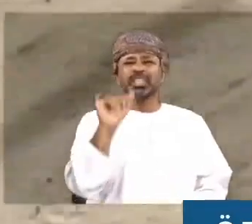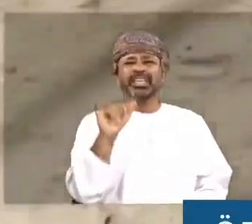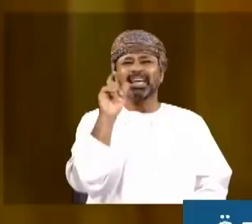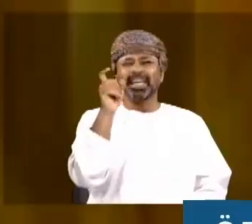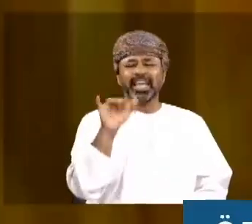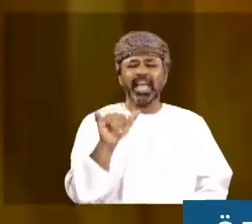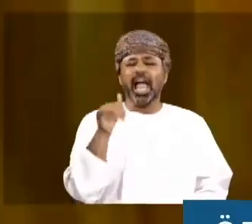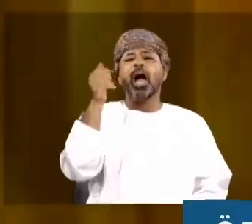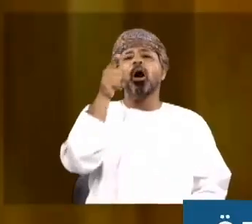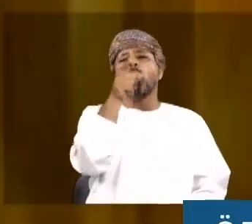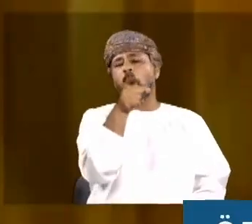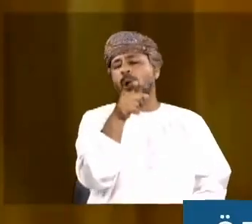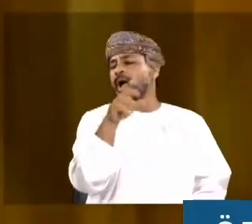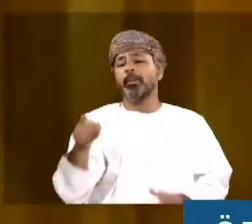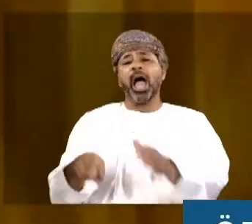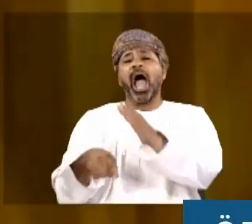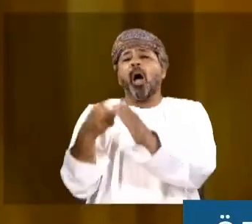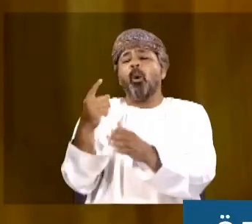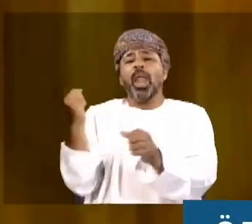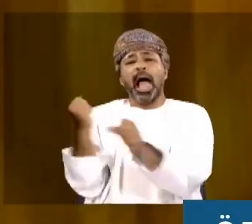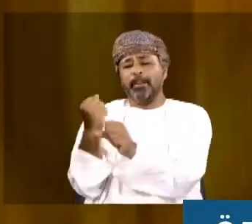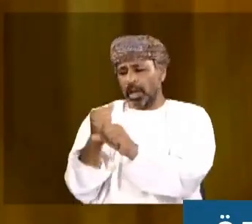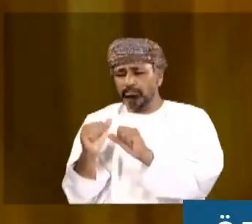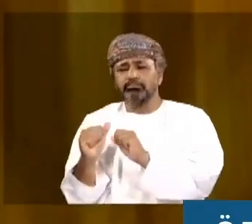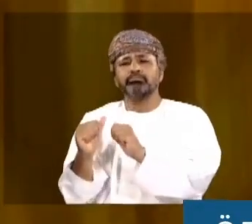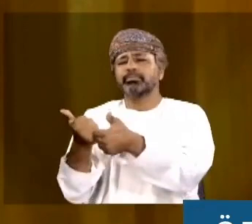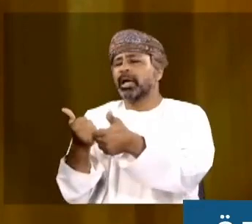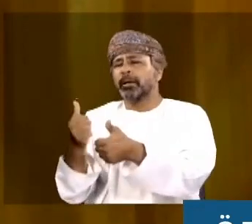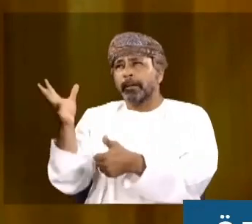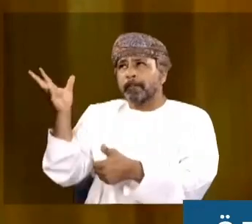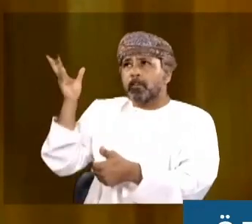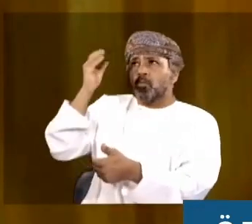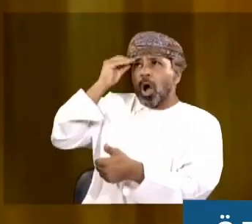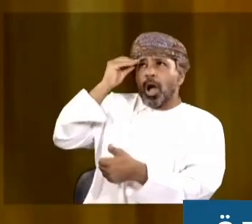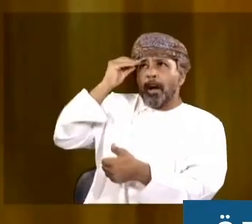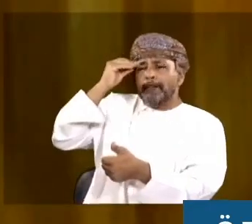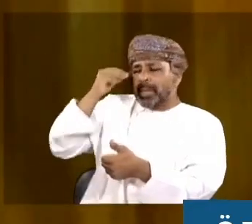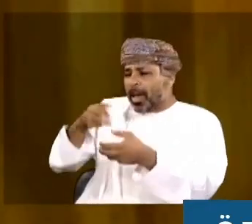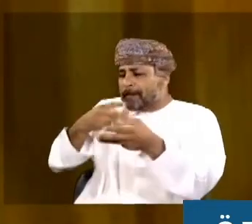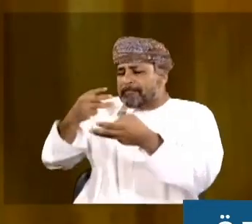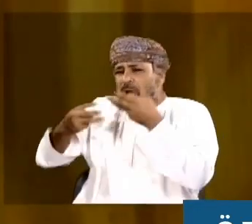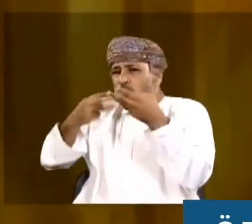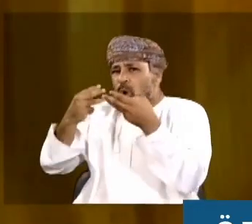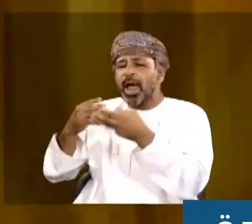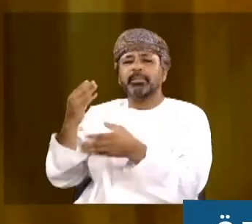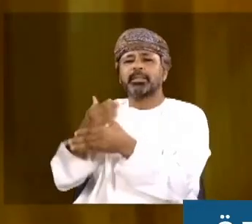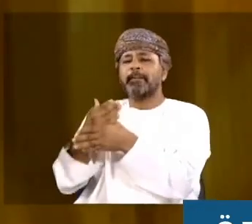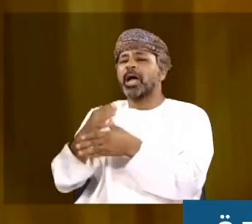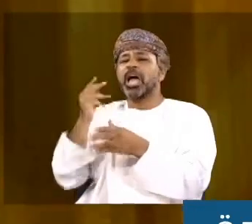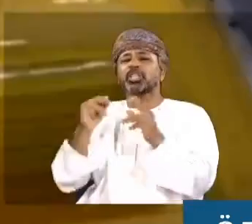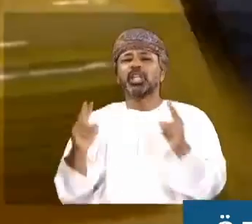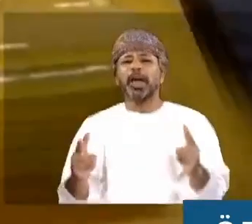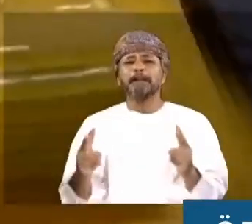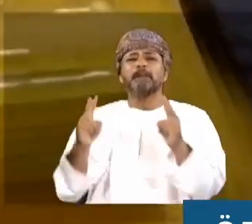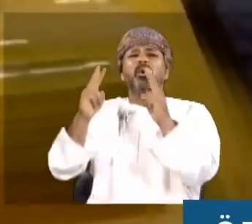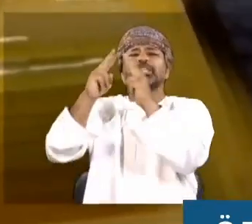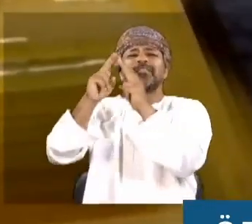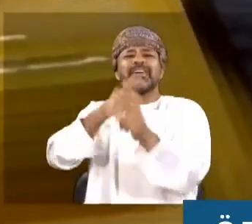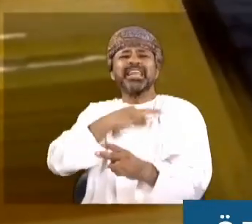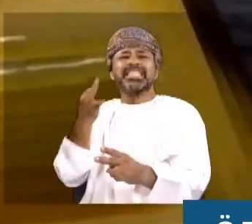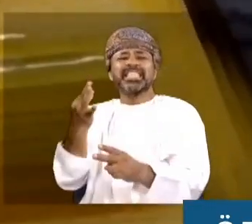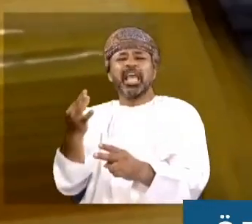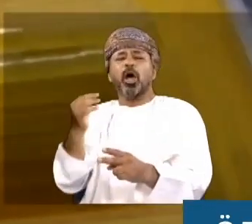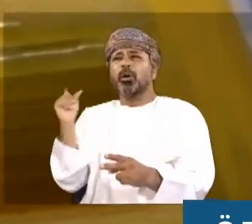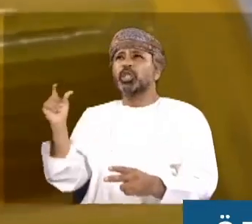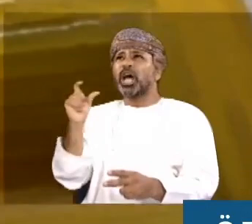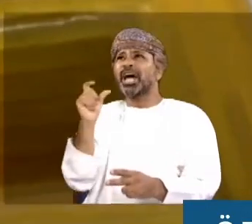المعكرونة، وكان أول عمل له مستوحى من المعكرونة نموذجاً لبرج إيفل، وصنعه في